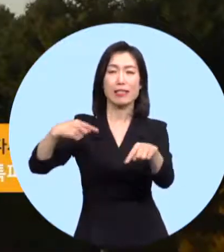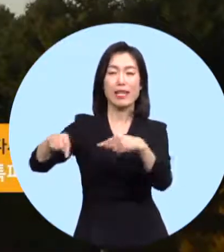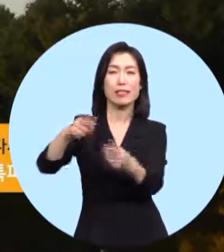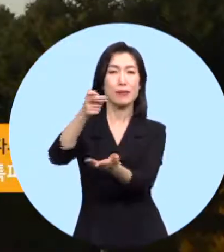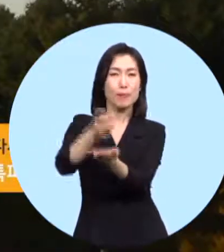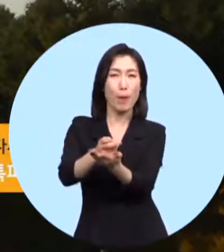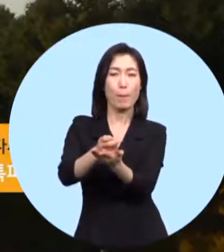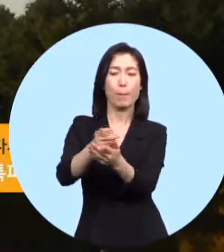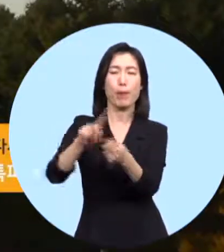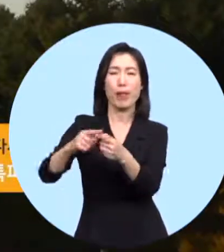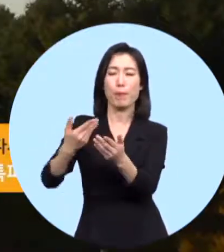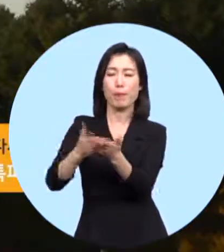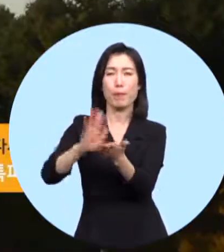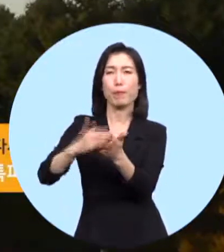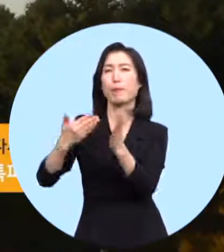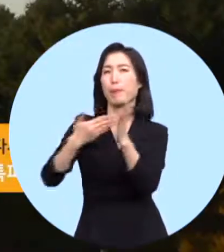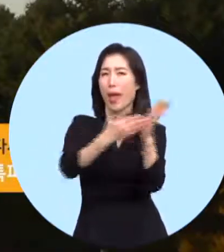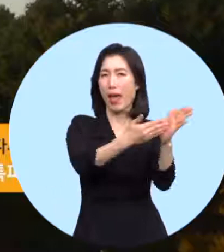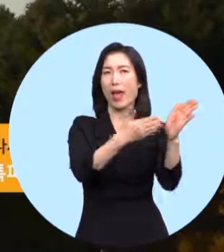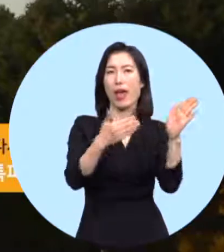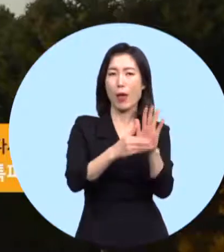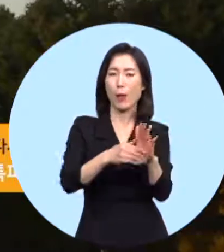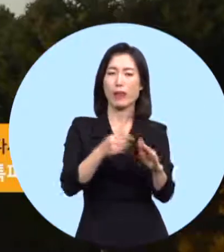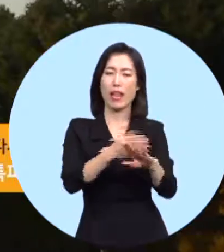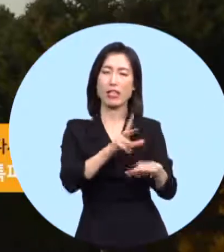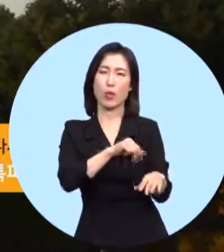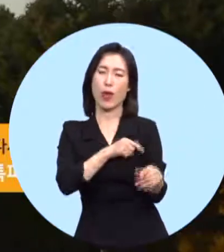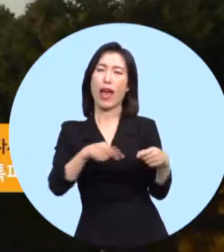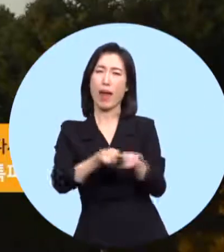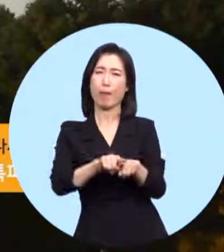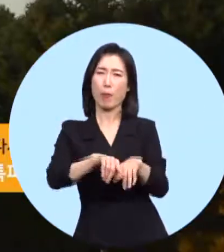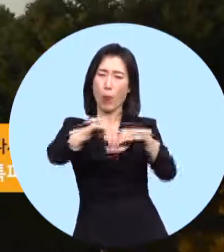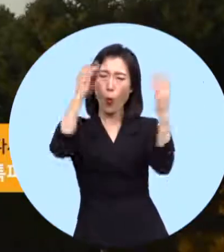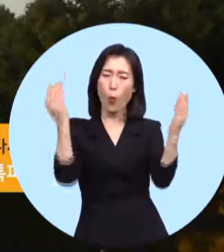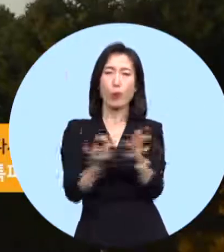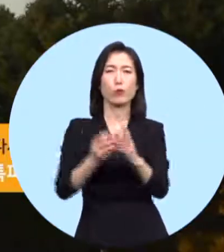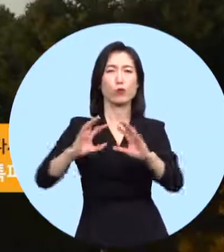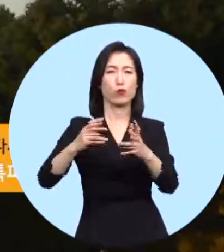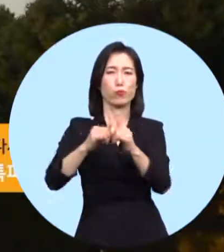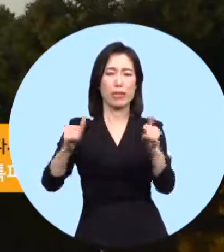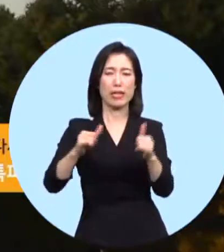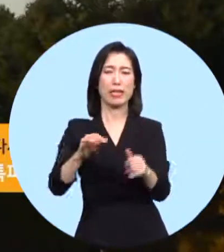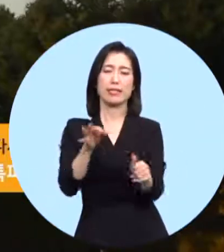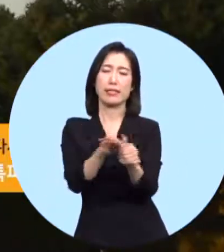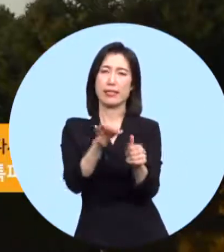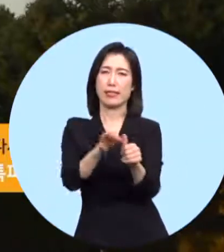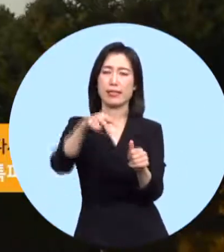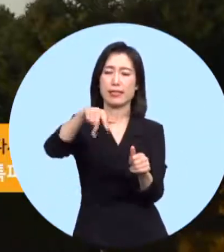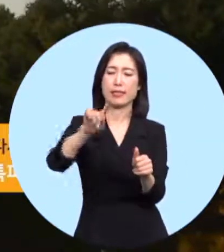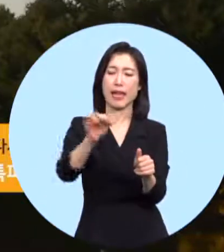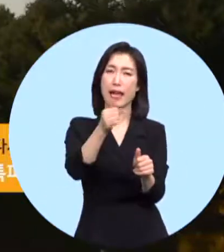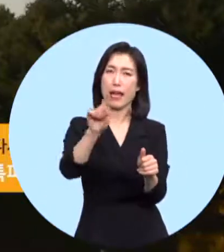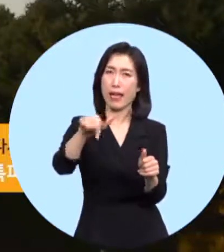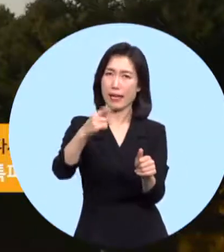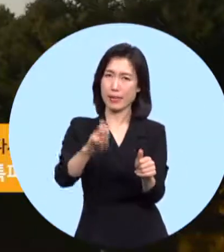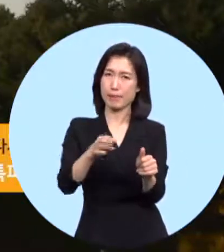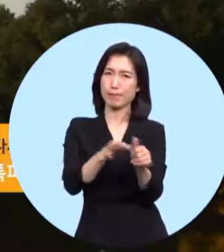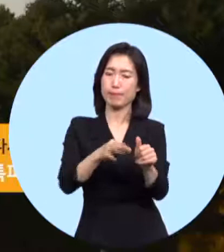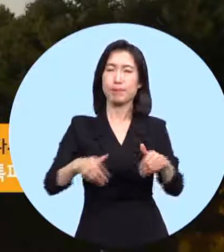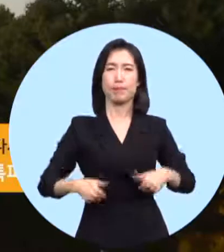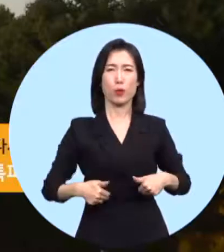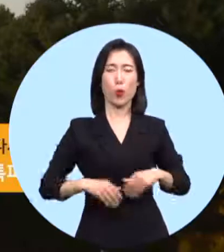발의했고 그리고 우리 김민석 의원과 함께 온 국민 평생장학금 제도와 대학 강좌 온